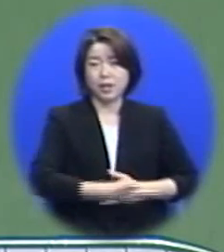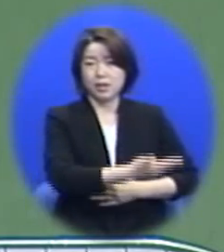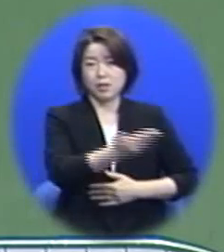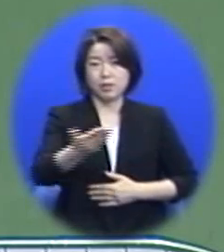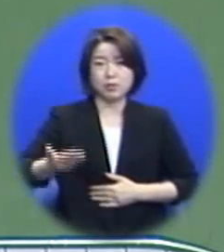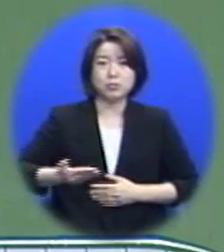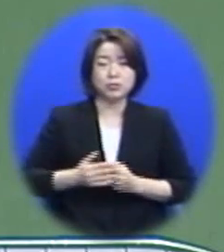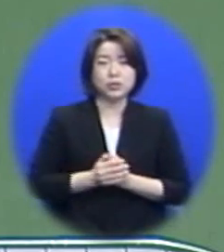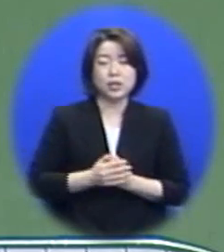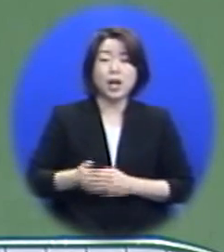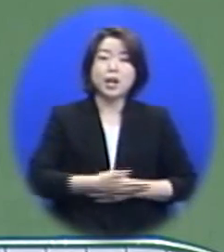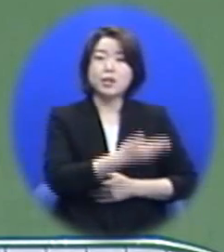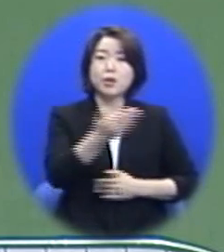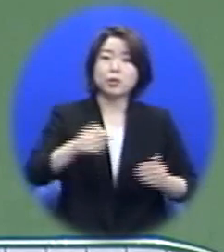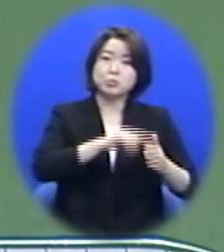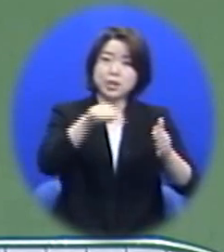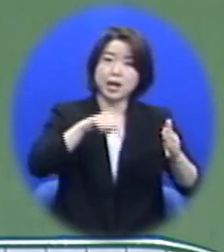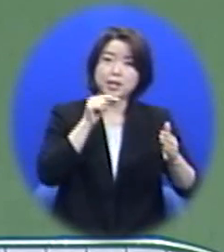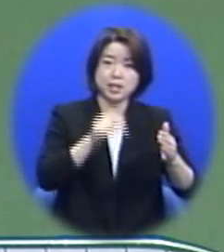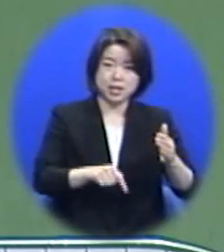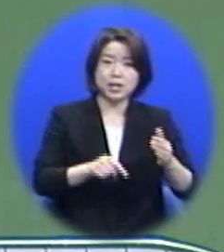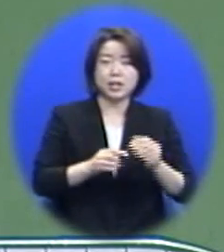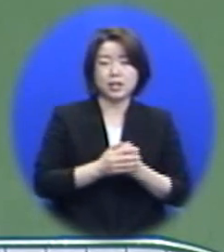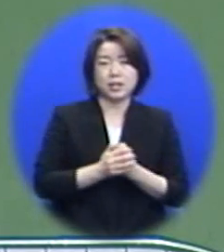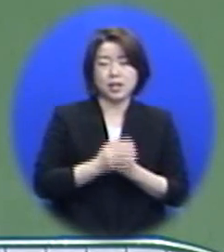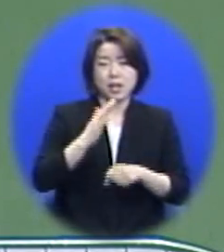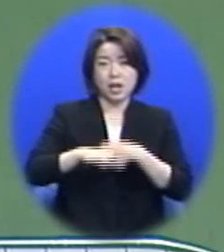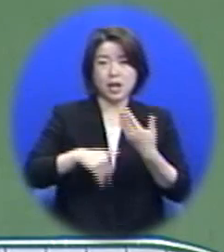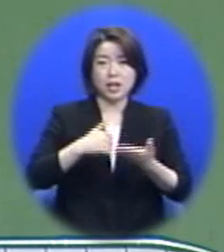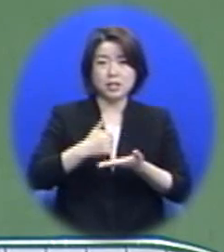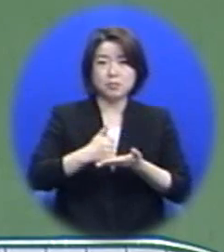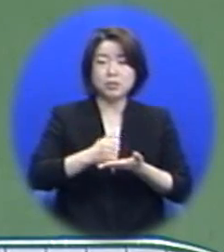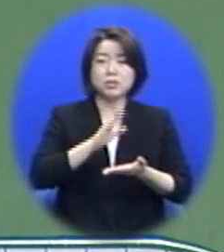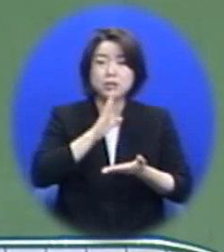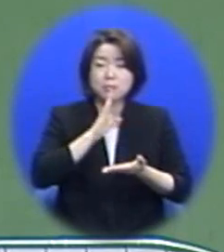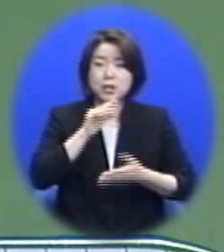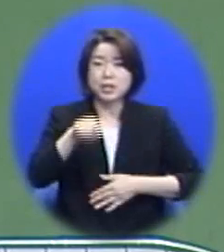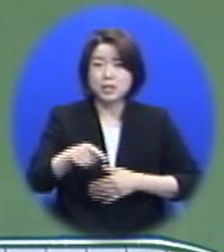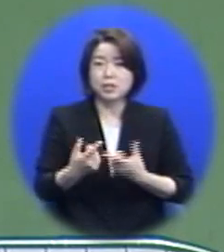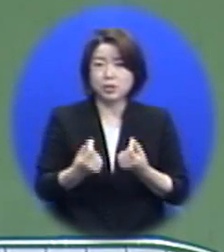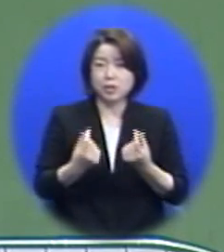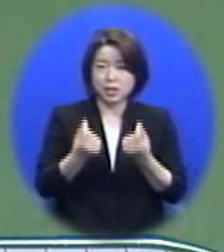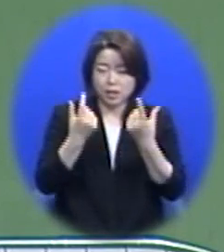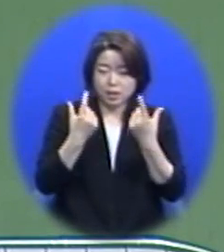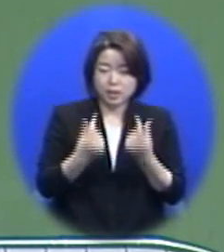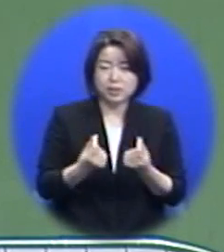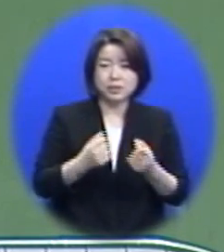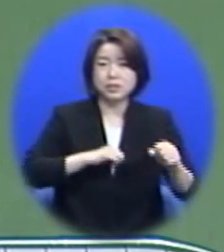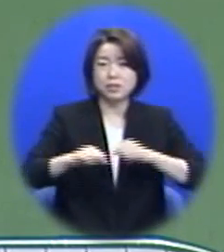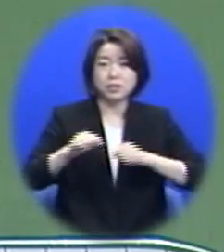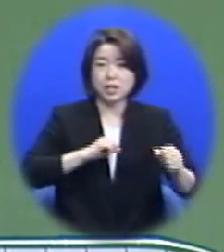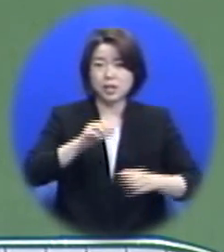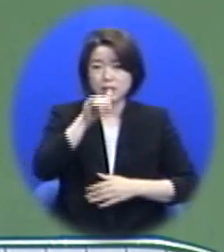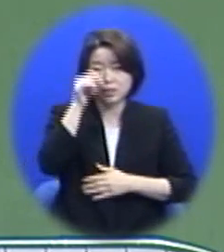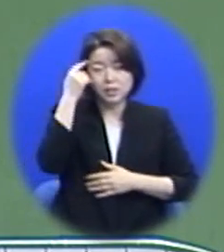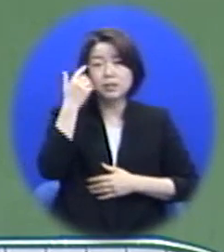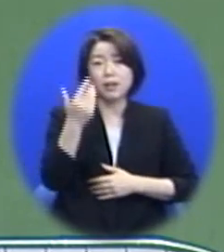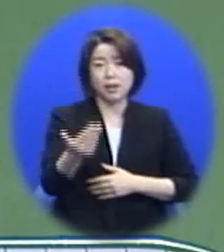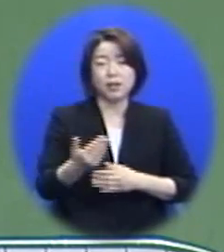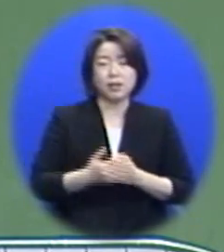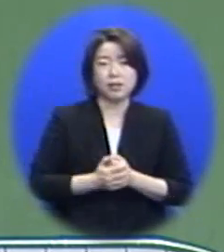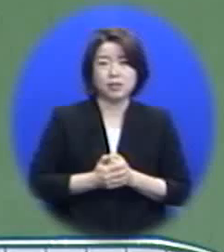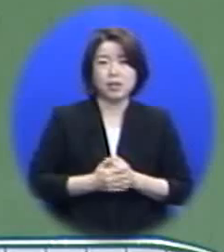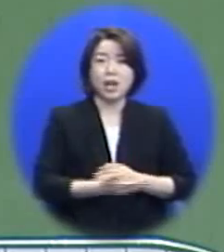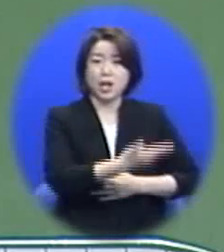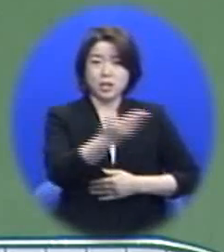여러분 여러분 안에 하나님은 정말 이와 같은 똑같은 역사를 행하시고 계신가